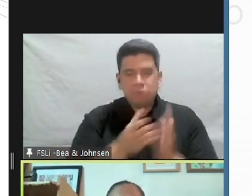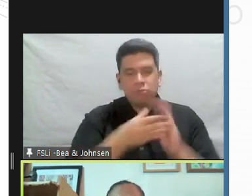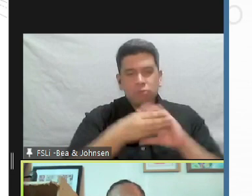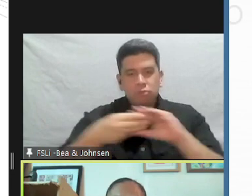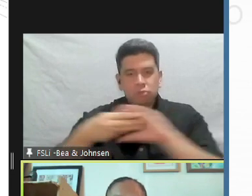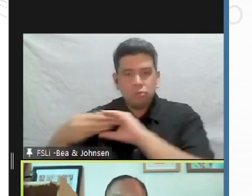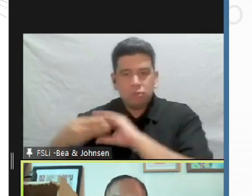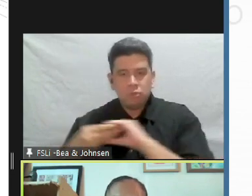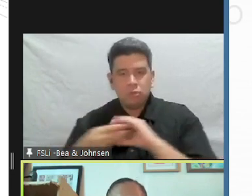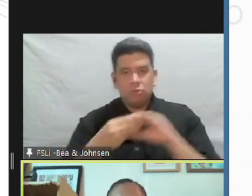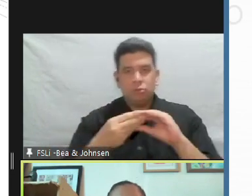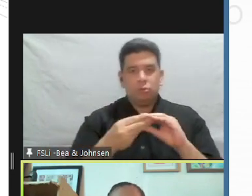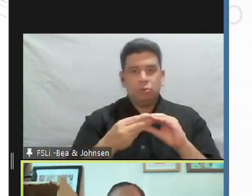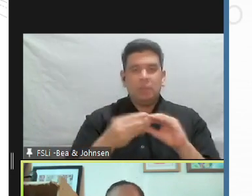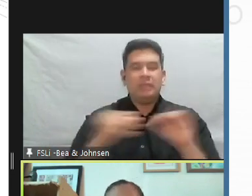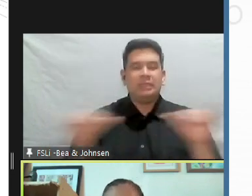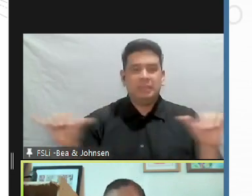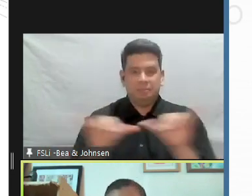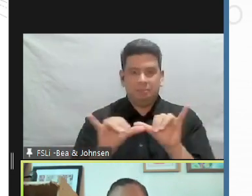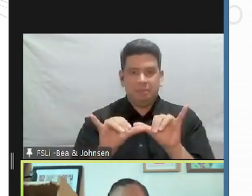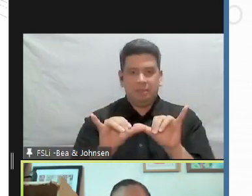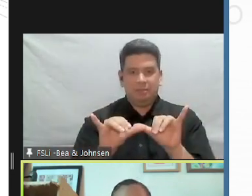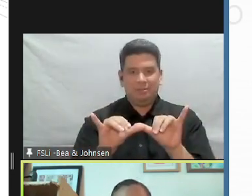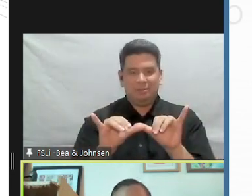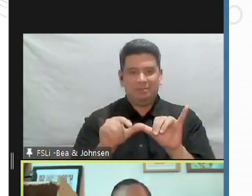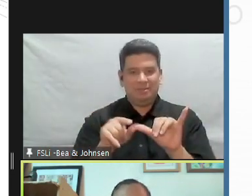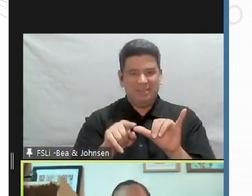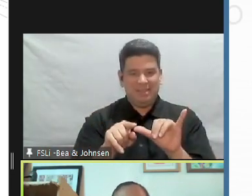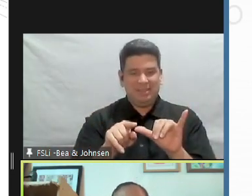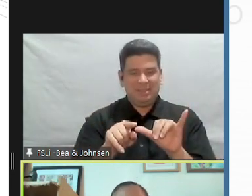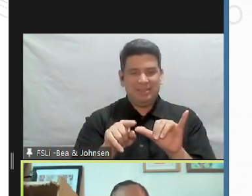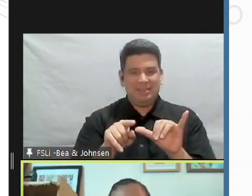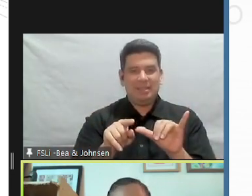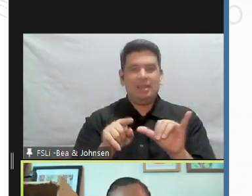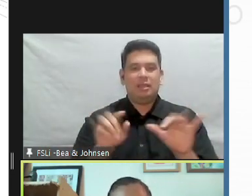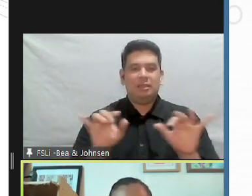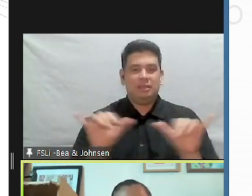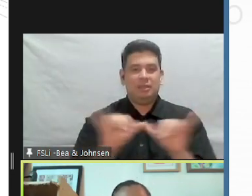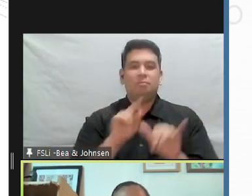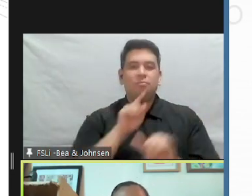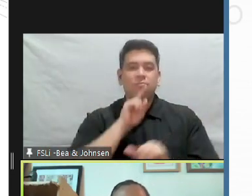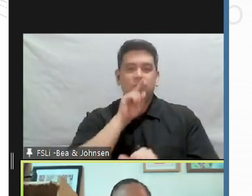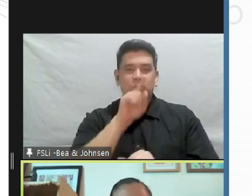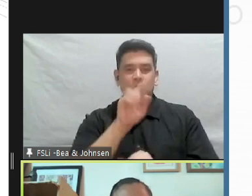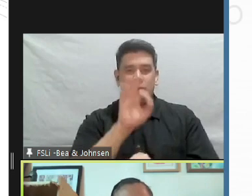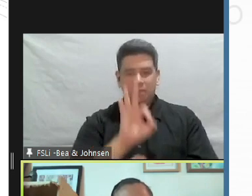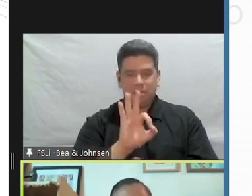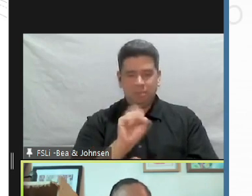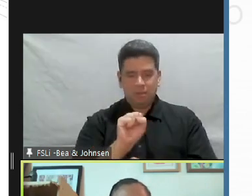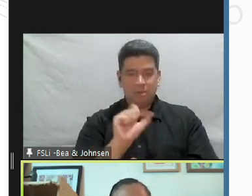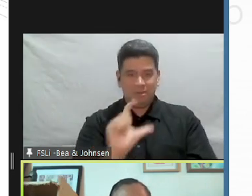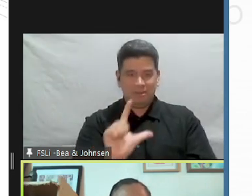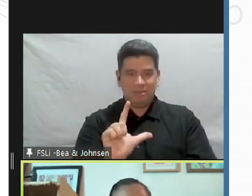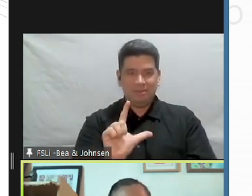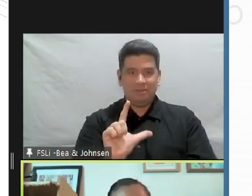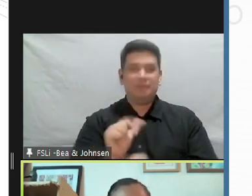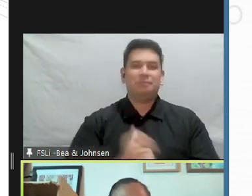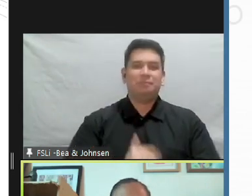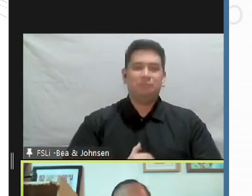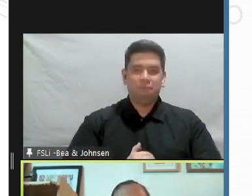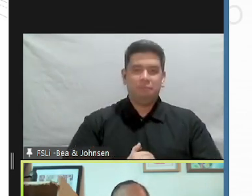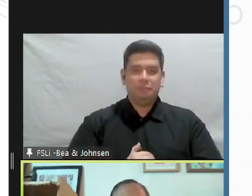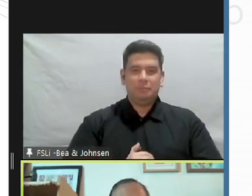Pinakita rin, totoo rin ito sa Filipino Sign Language. Next slide. So, sa